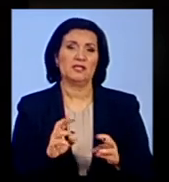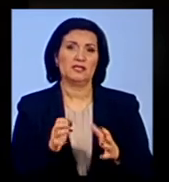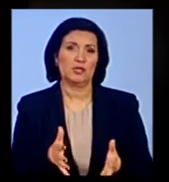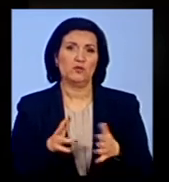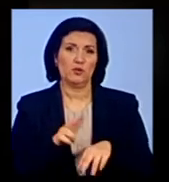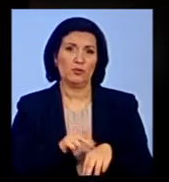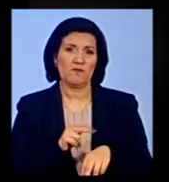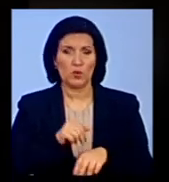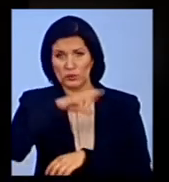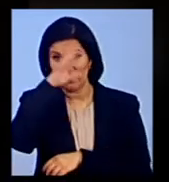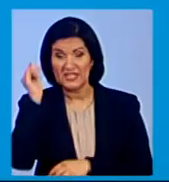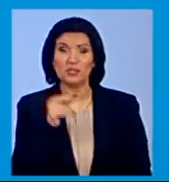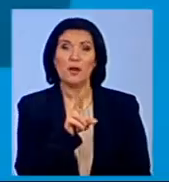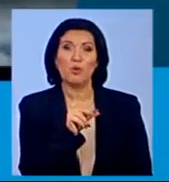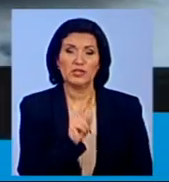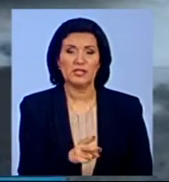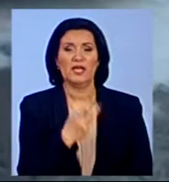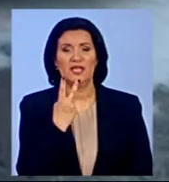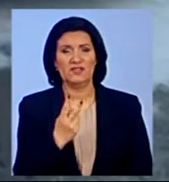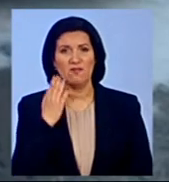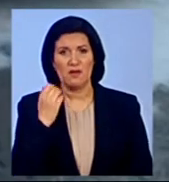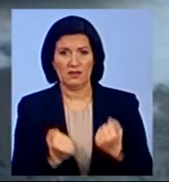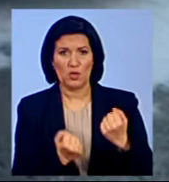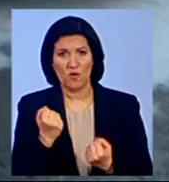правоохоронці. В ніч проти понеділка 2 легковики